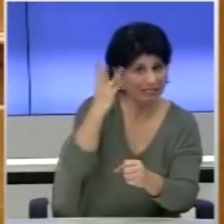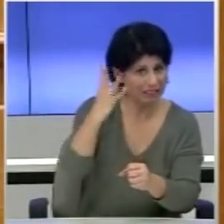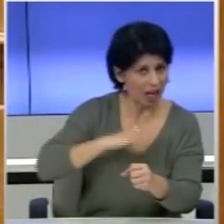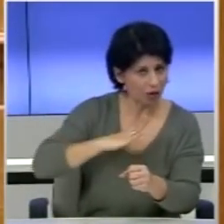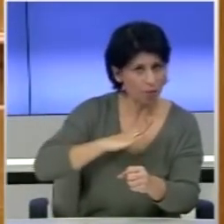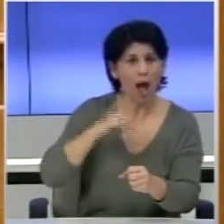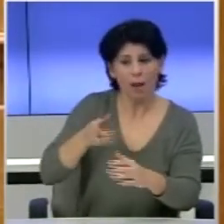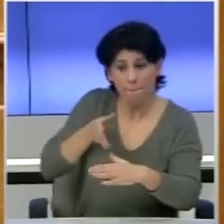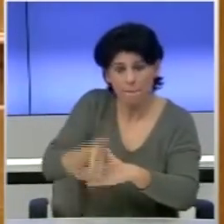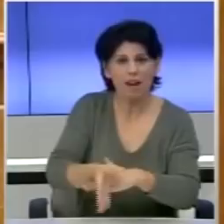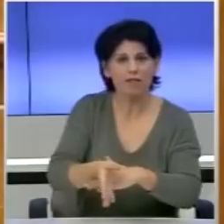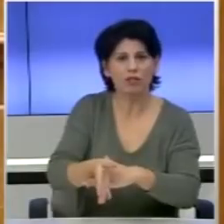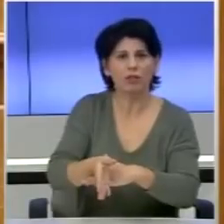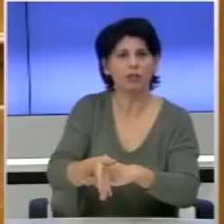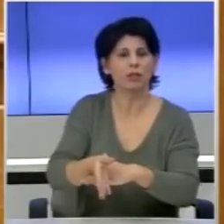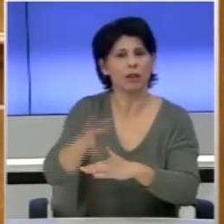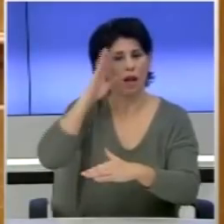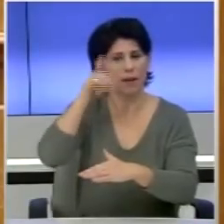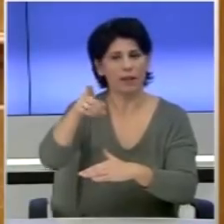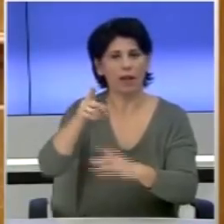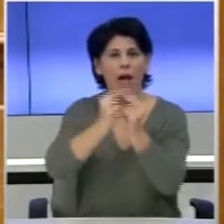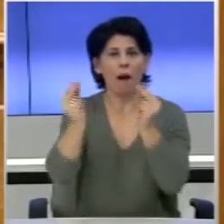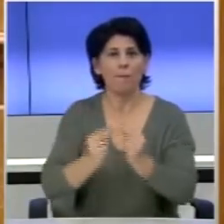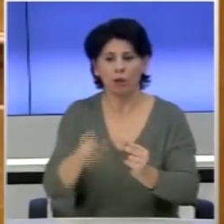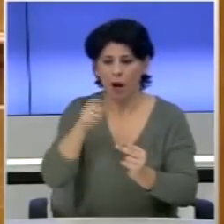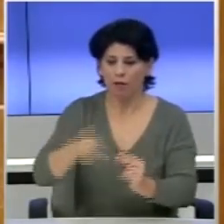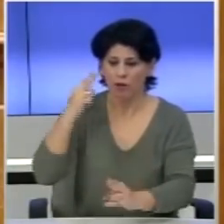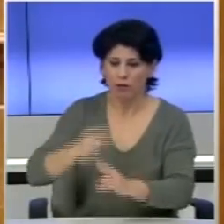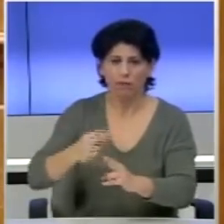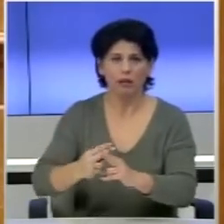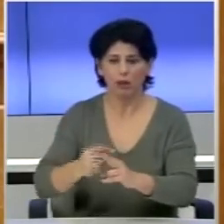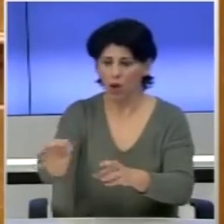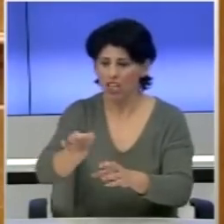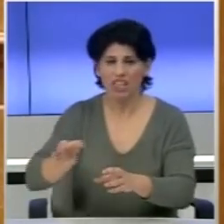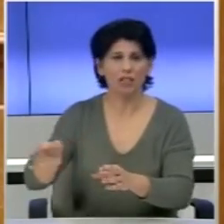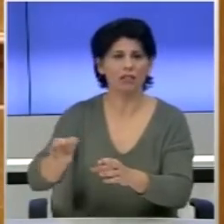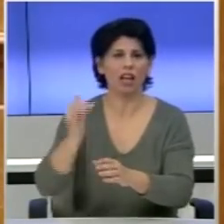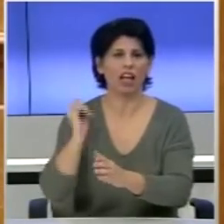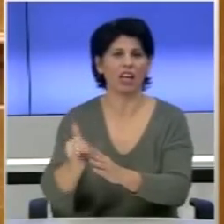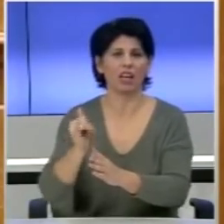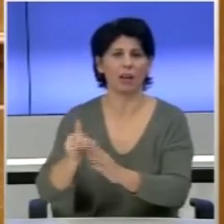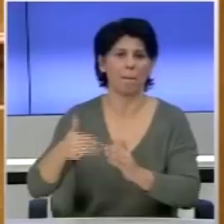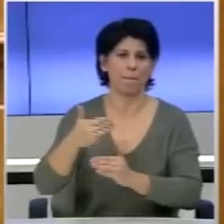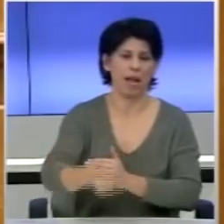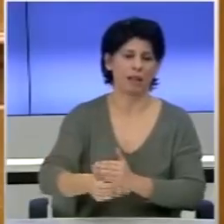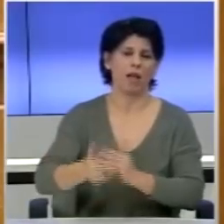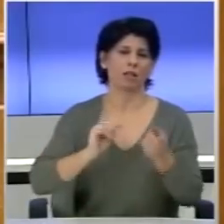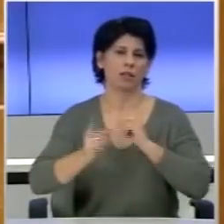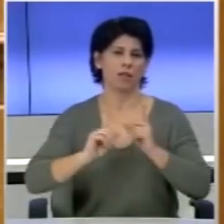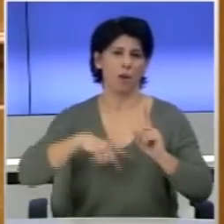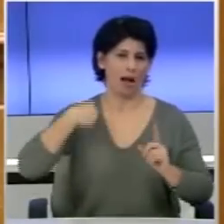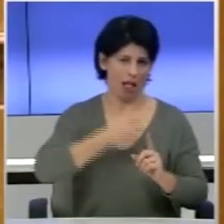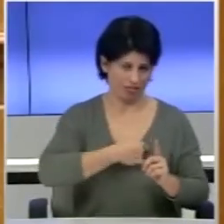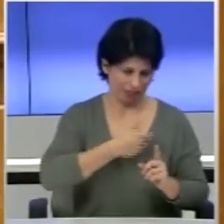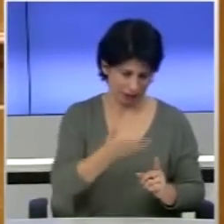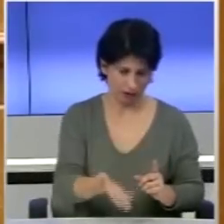ο καταλύτης για το γκριζάρισμα των Ημίων. Και ακολούθησε βέβαια η Συμφωνία της Μαδρίτης με κυβέρνηση Πασόκ,